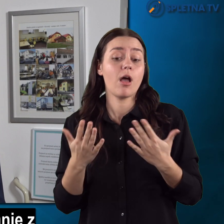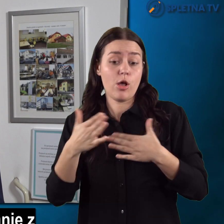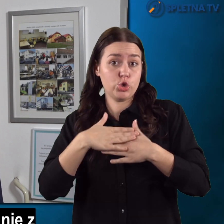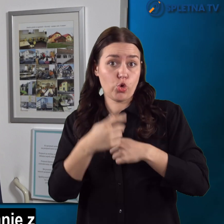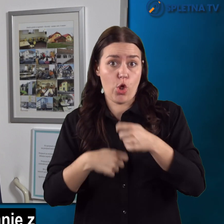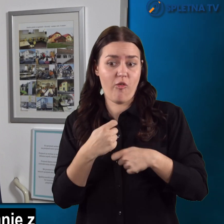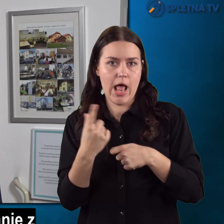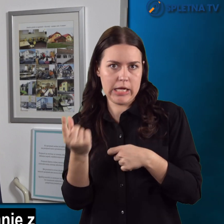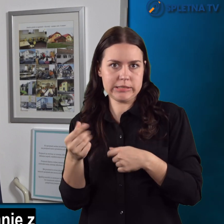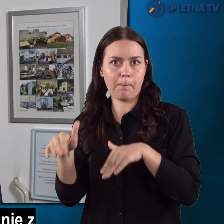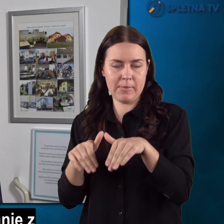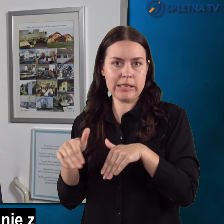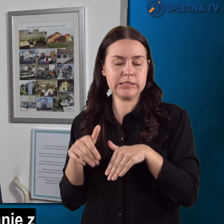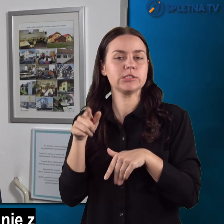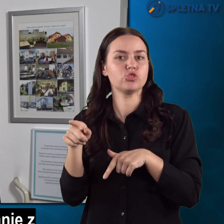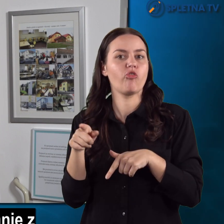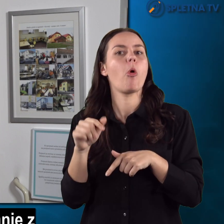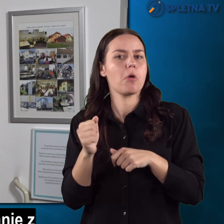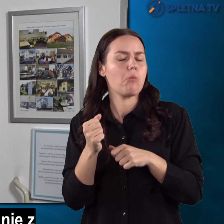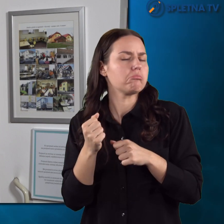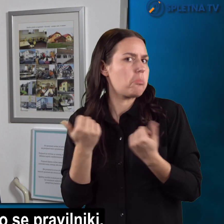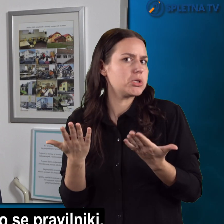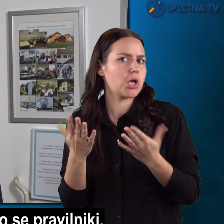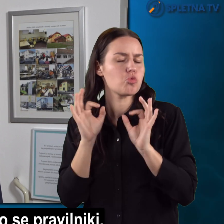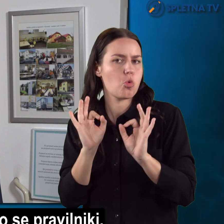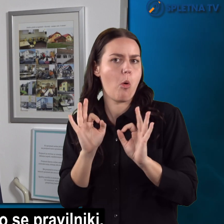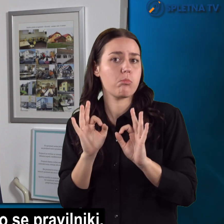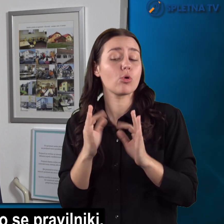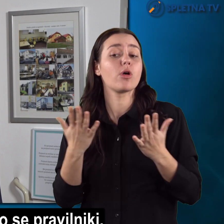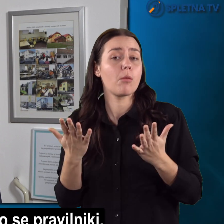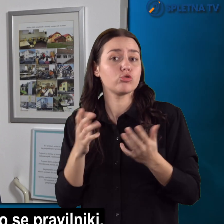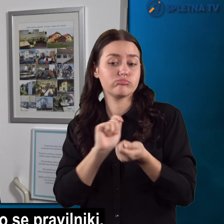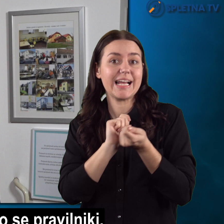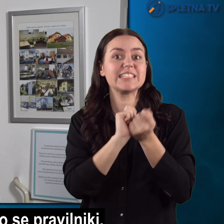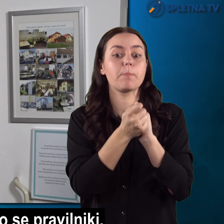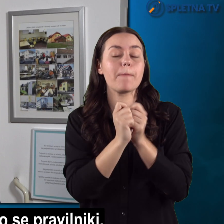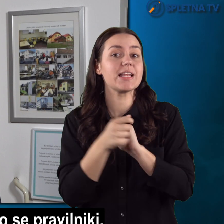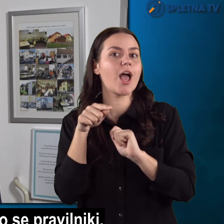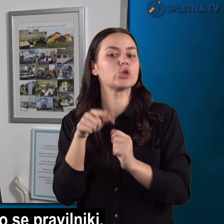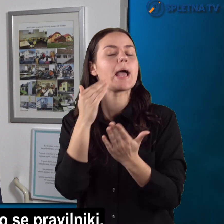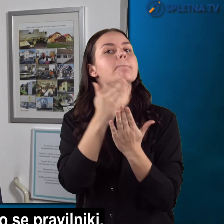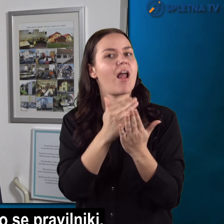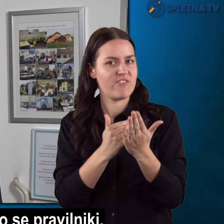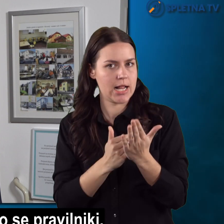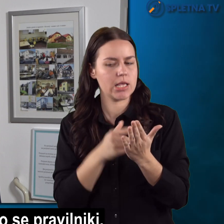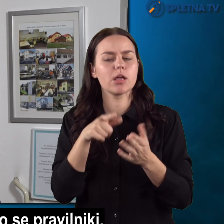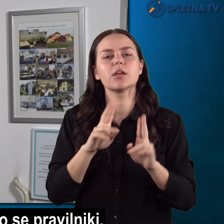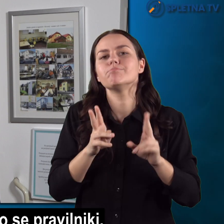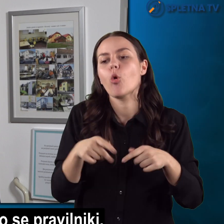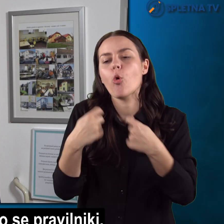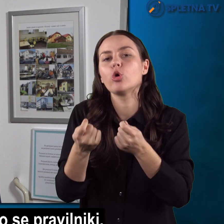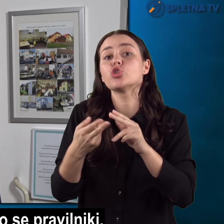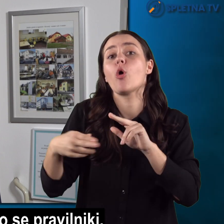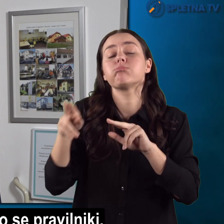Sodelovanje z ministrstvom je precej dobro, namreč spreminjajo se pravilniki, ki omogočajo boljšo